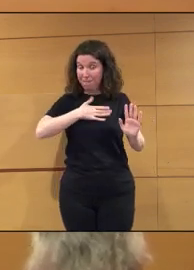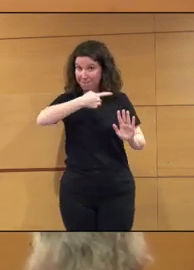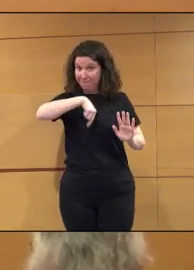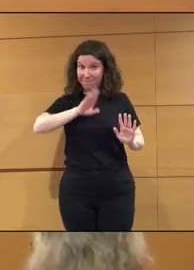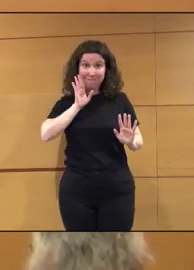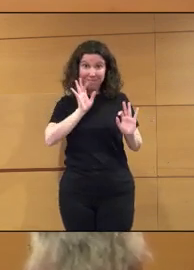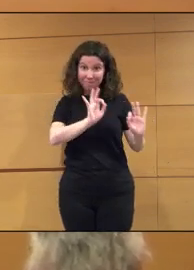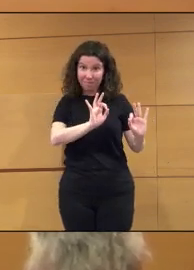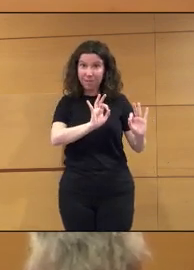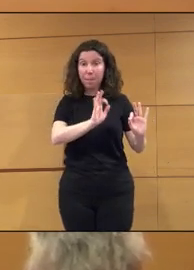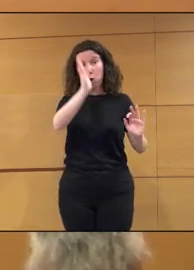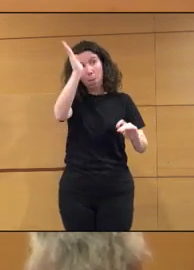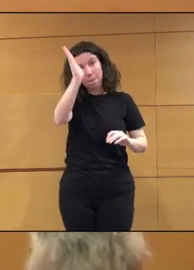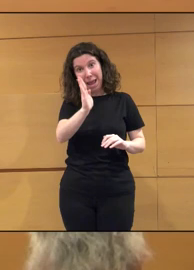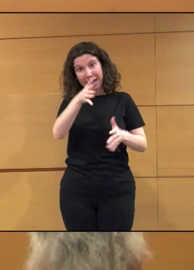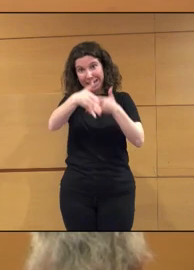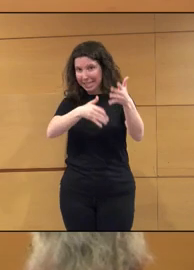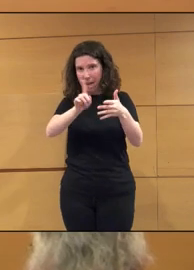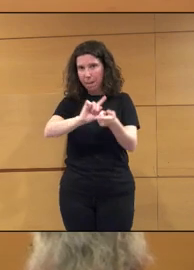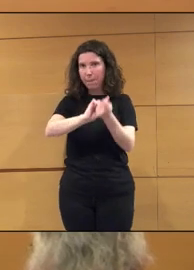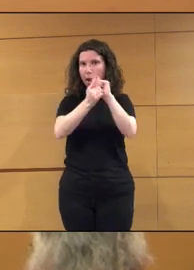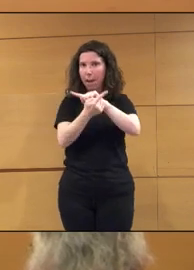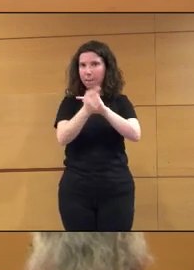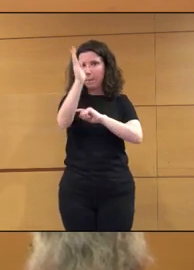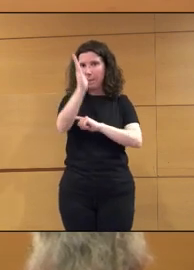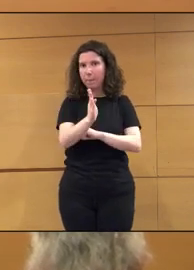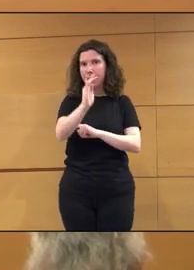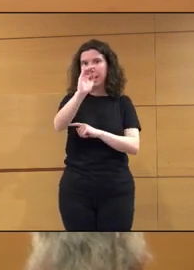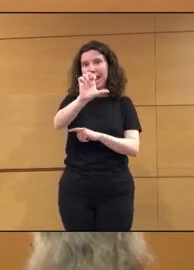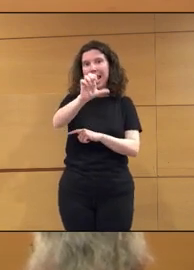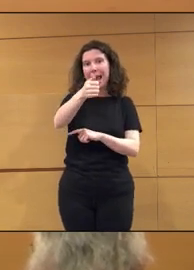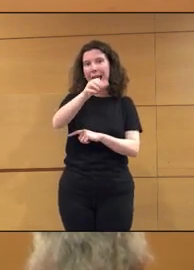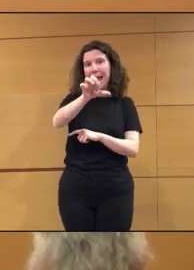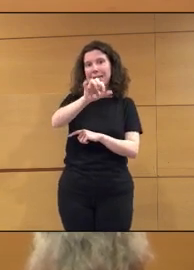transmediacatalonia.uab.cat, però després a la barra, en comptes de Signem, hi posem EASYT,